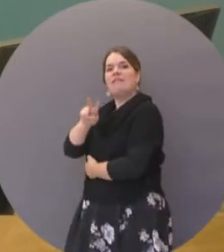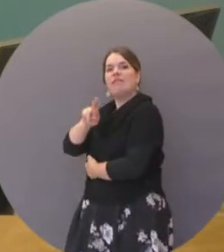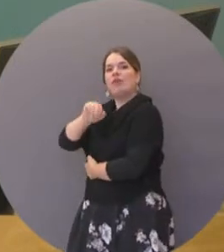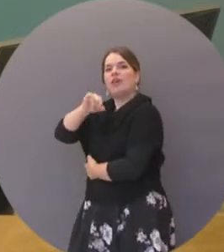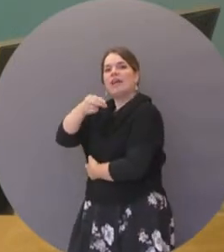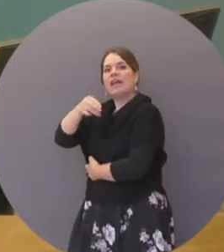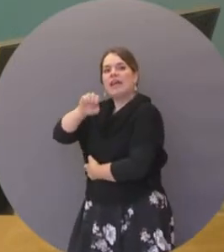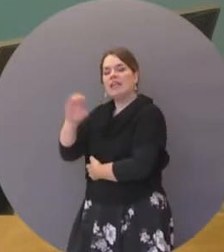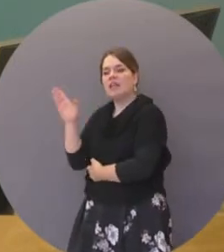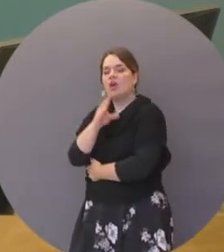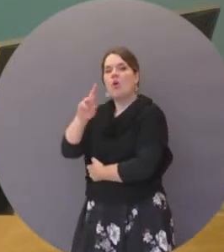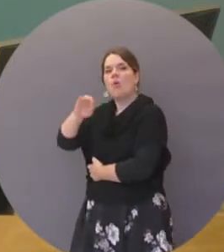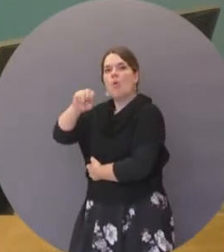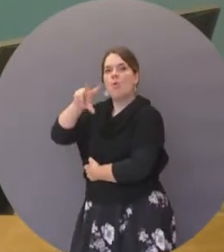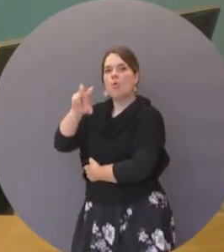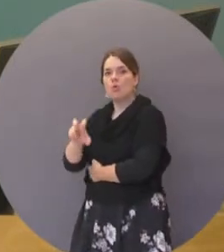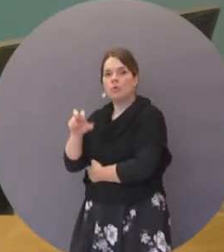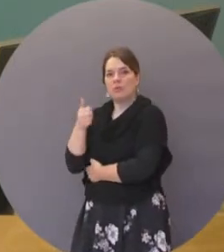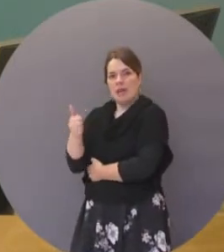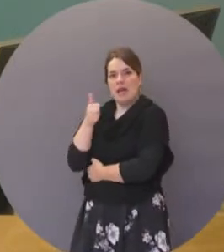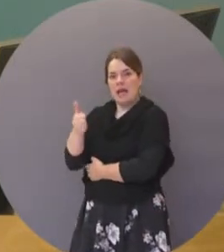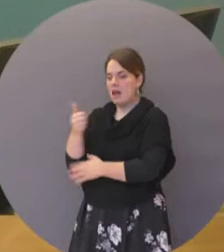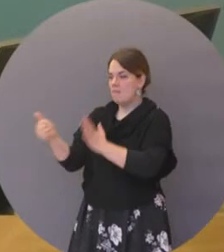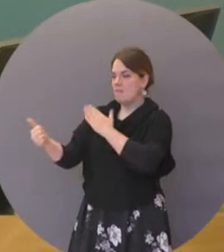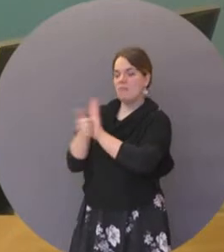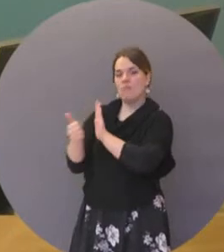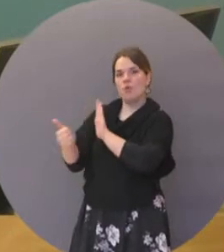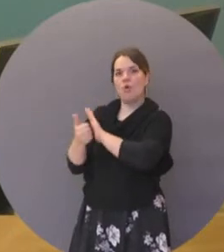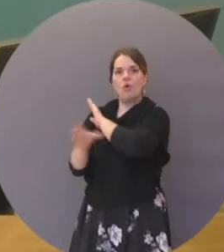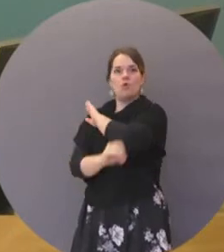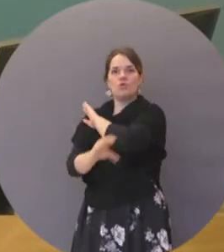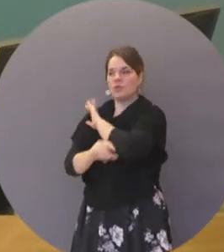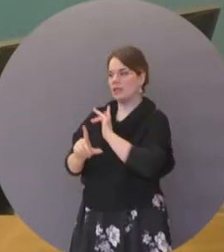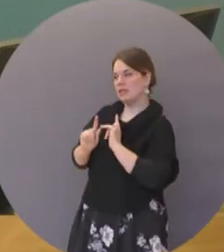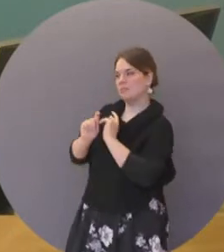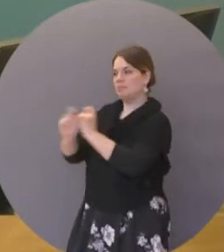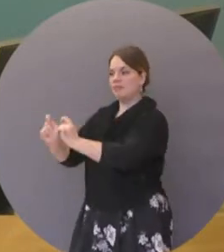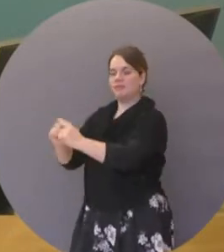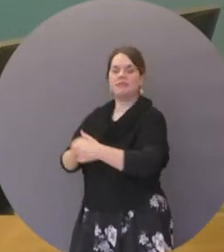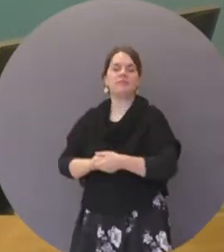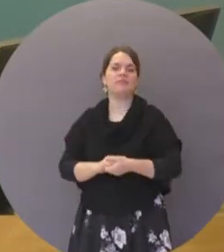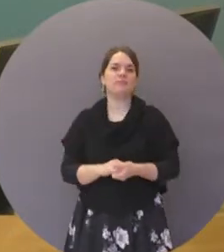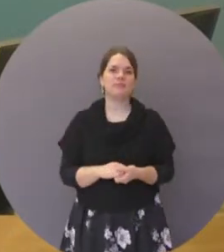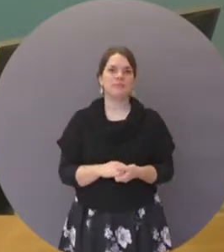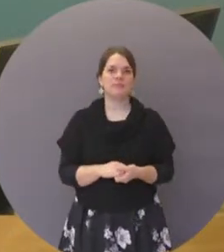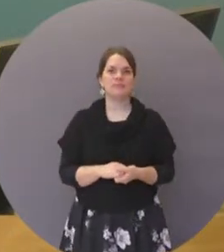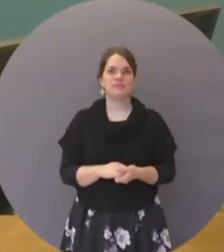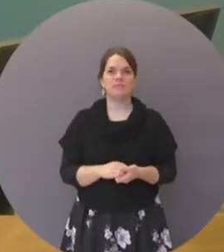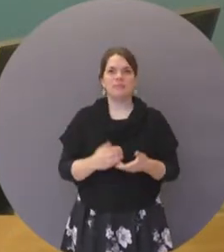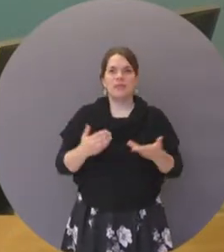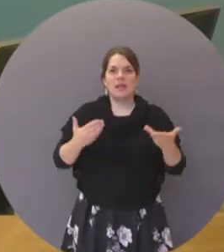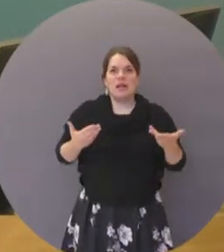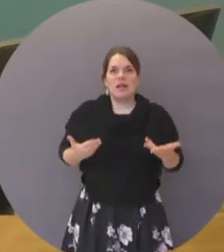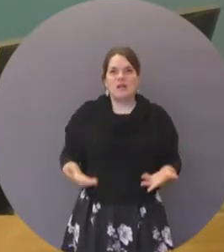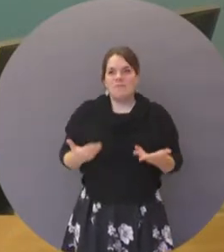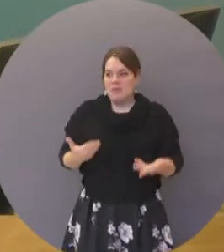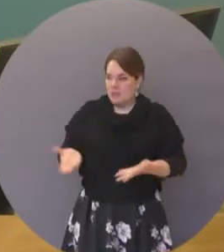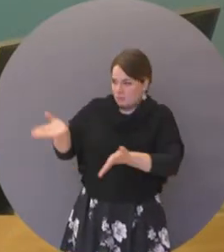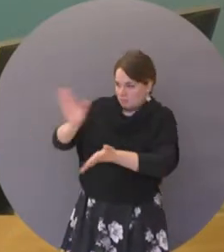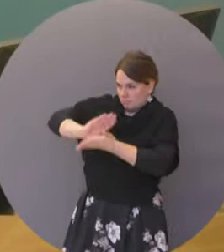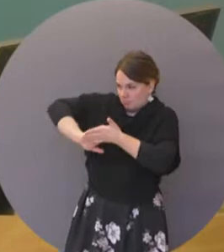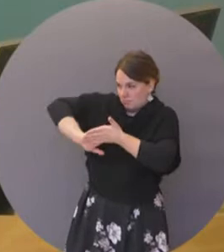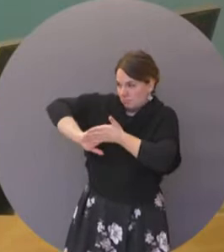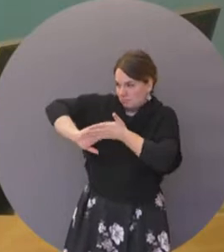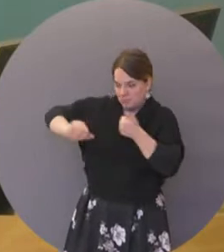remplit le qui assume le rôle de secrétaire et je vais dès maintenant lui donner la parole afin qu'elle